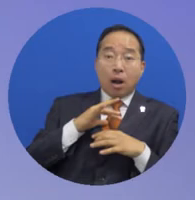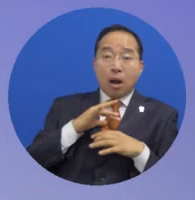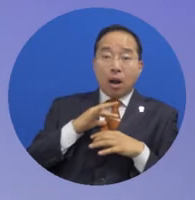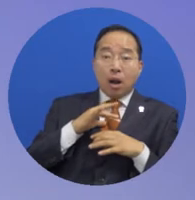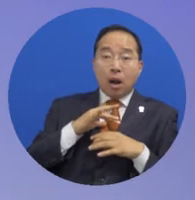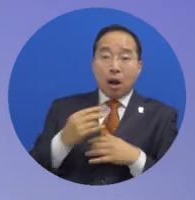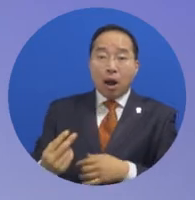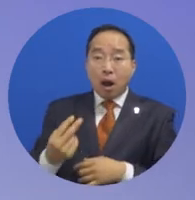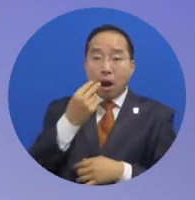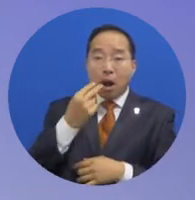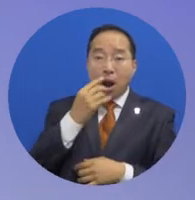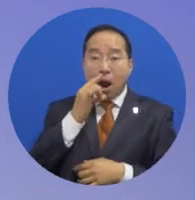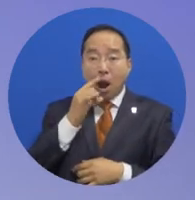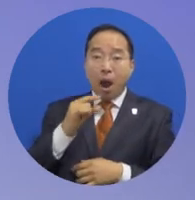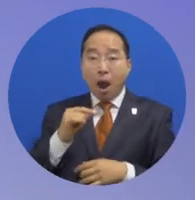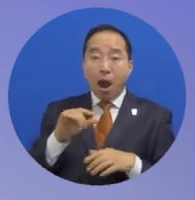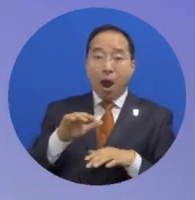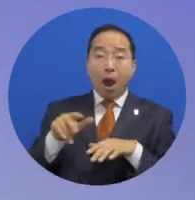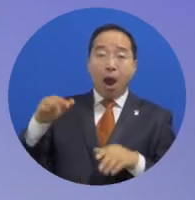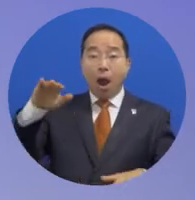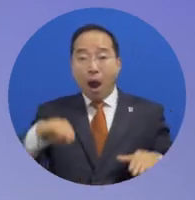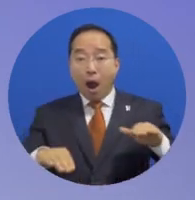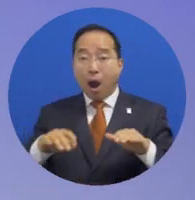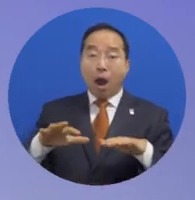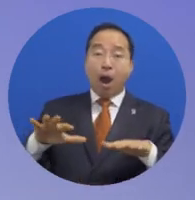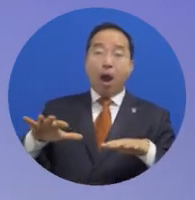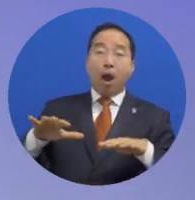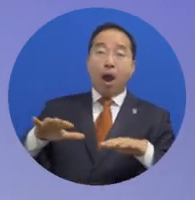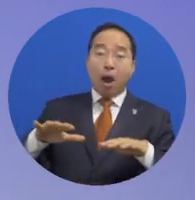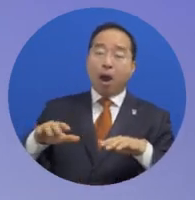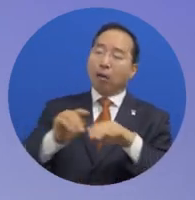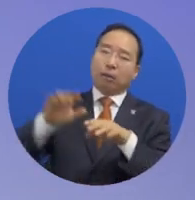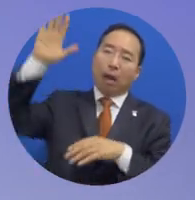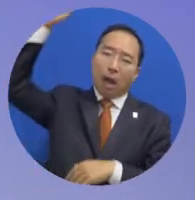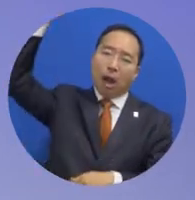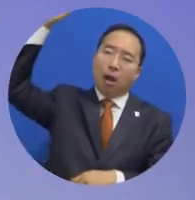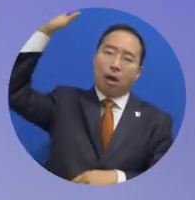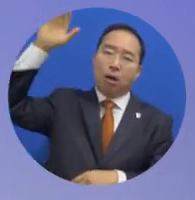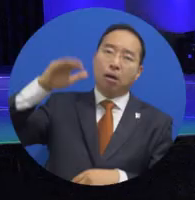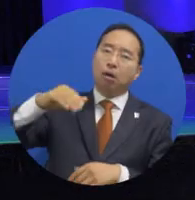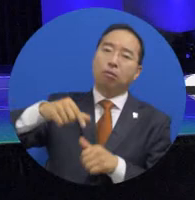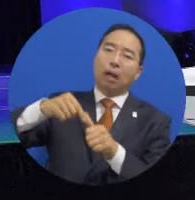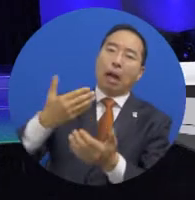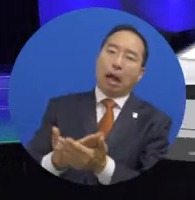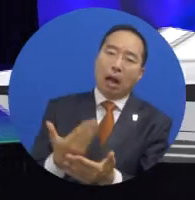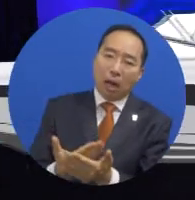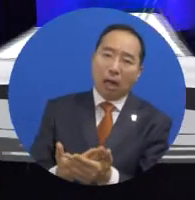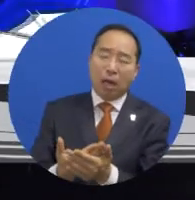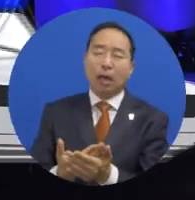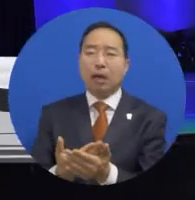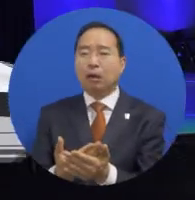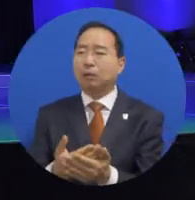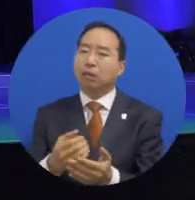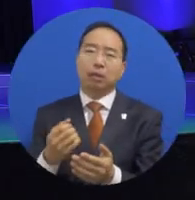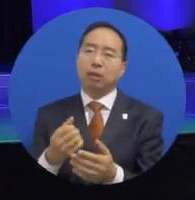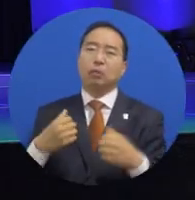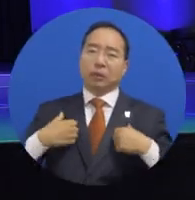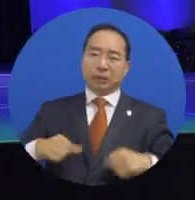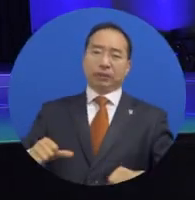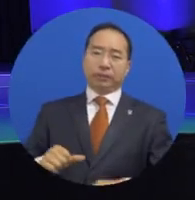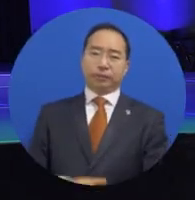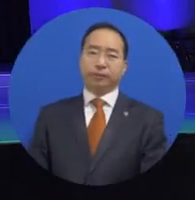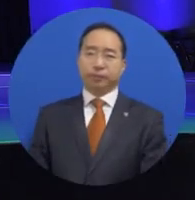숨이 안 쉬어지는 거예요. 그래서 컥컥컥 대다가 제가 결국은 손을 들고 구명보트를 타고